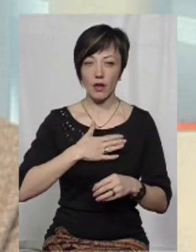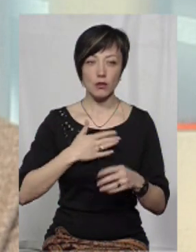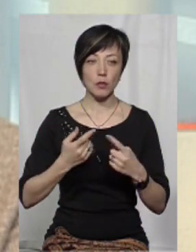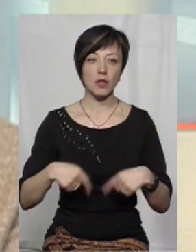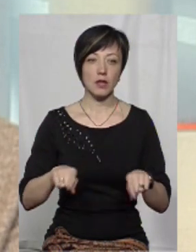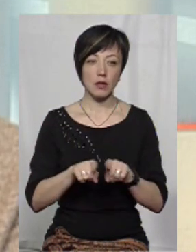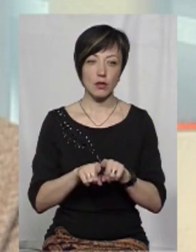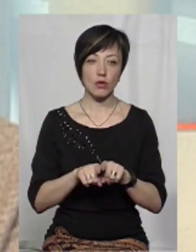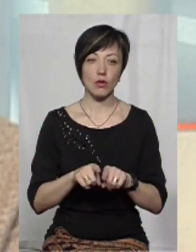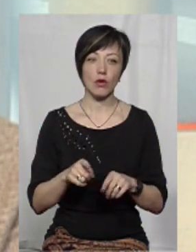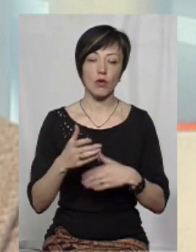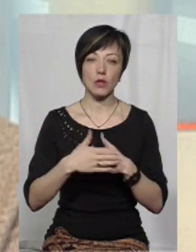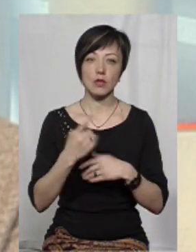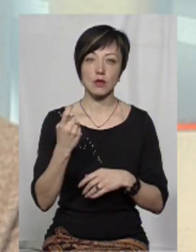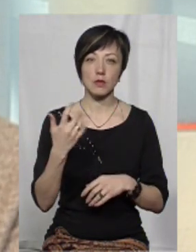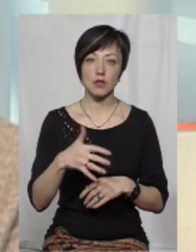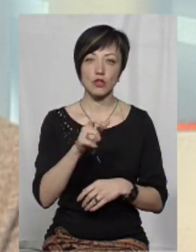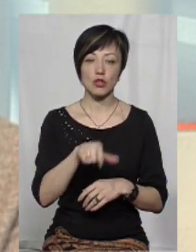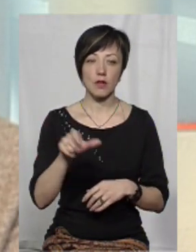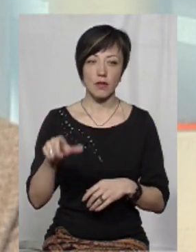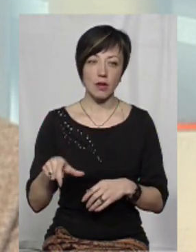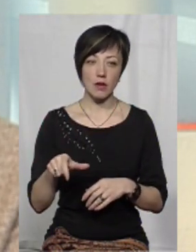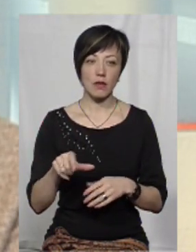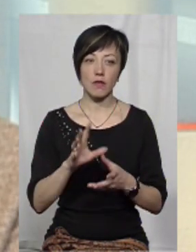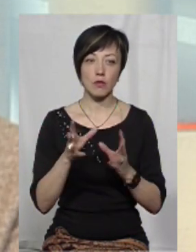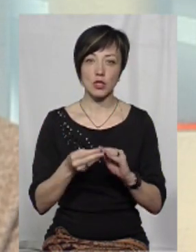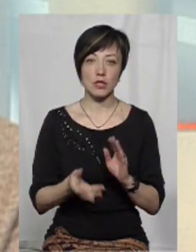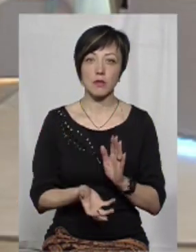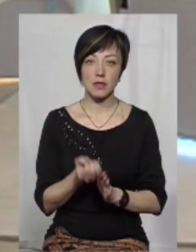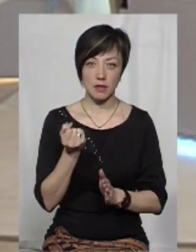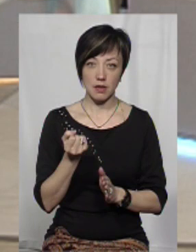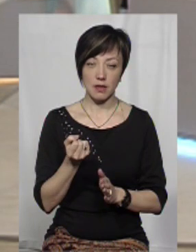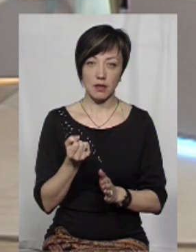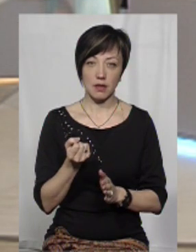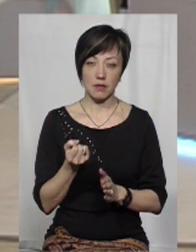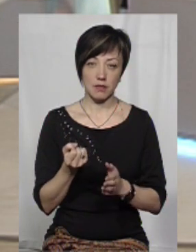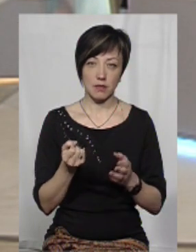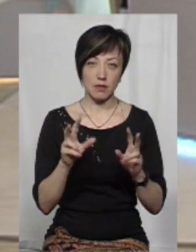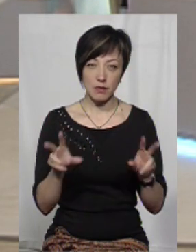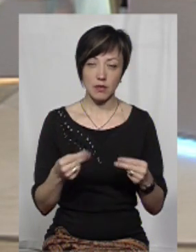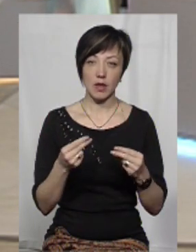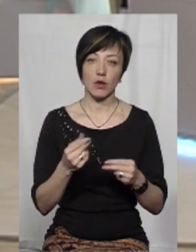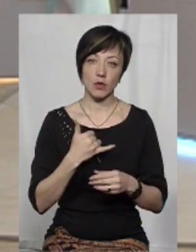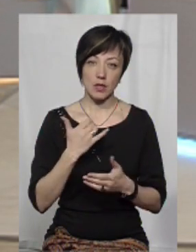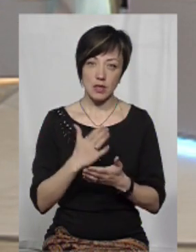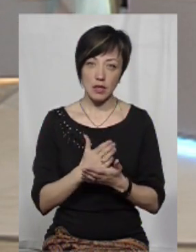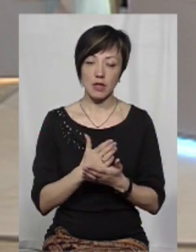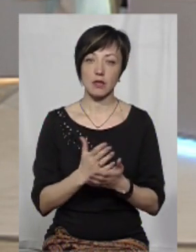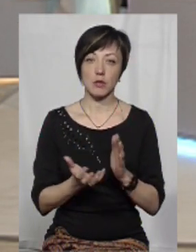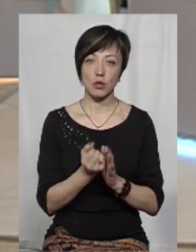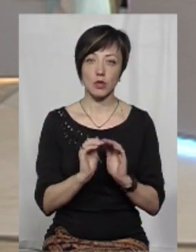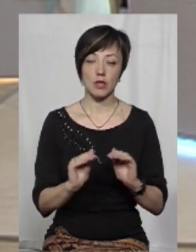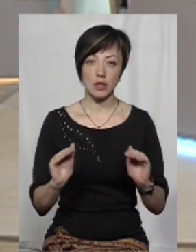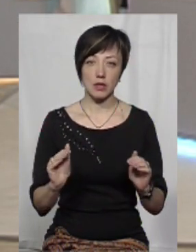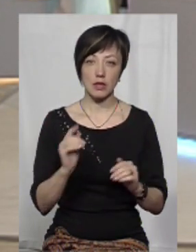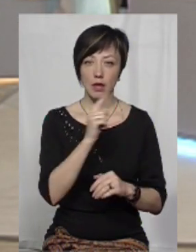нашему отделению, у нас около 150 человек, которых мы вообще спасли на область. И у нас есть спасенные дети,